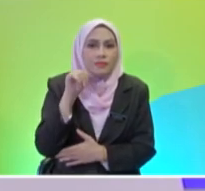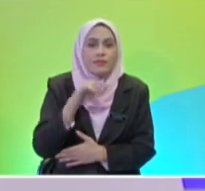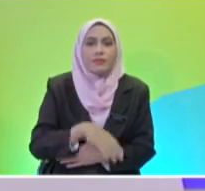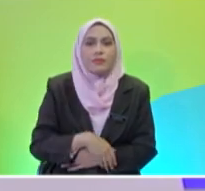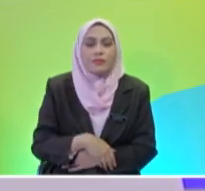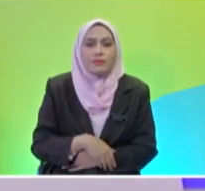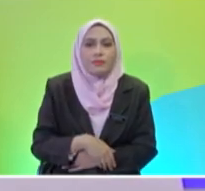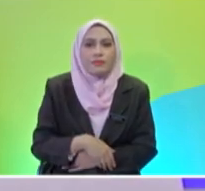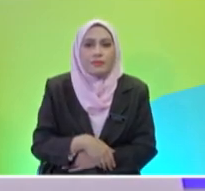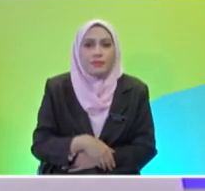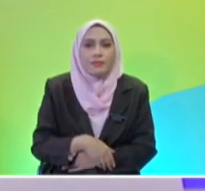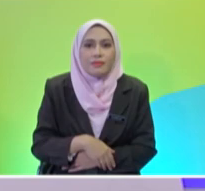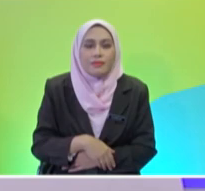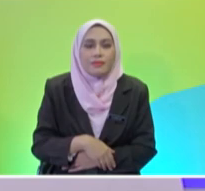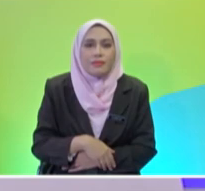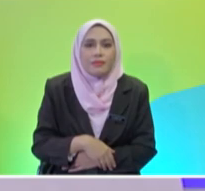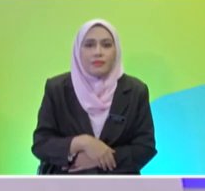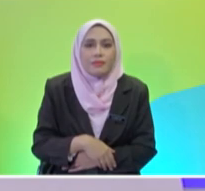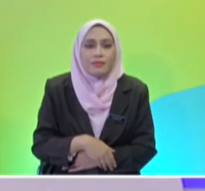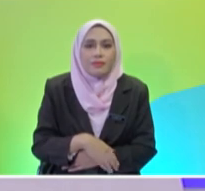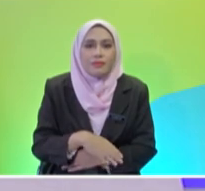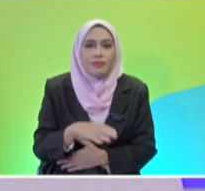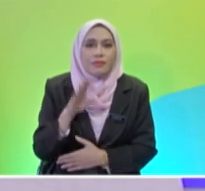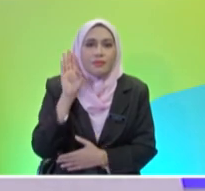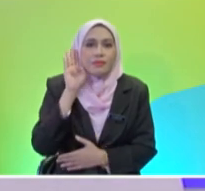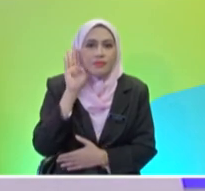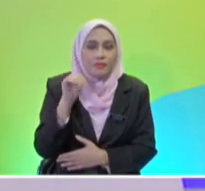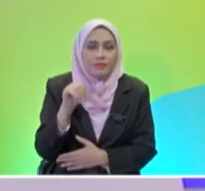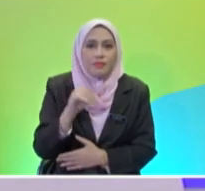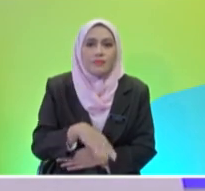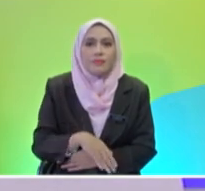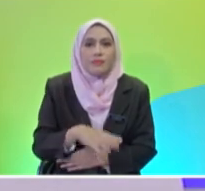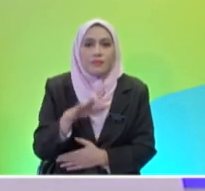Lebah. Inilah dia ejaan bagi lebah.